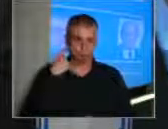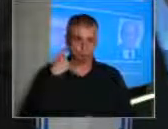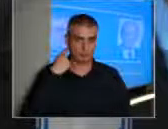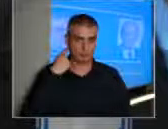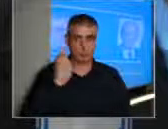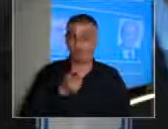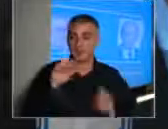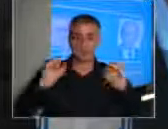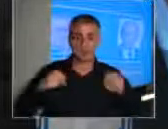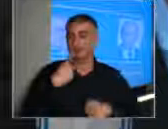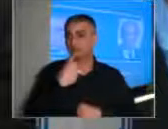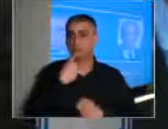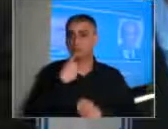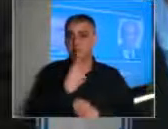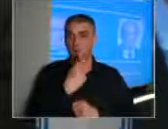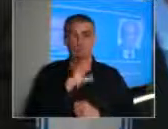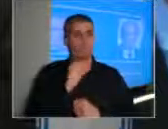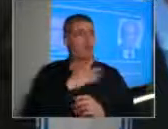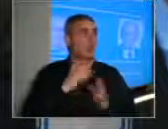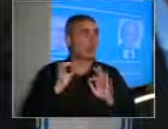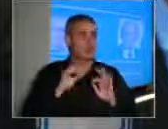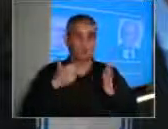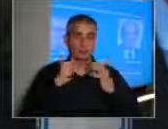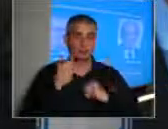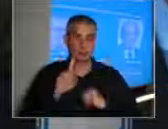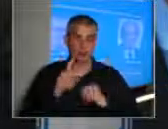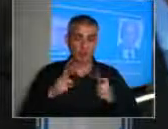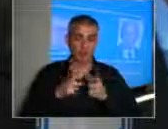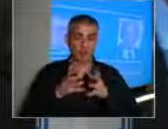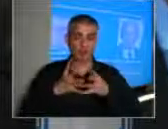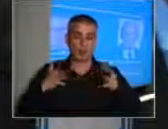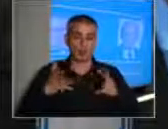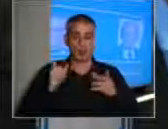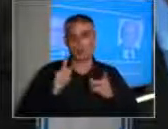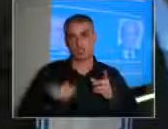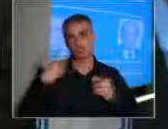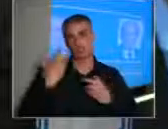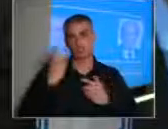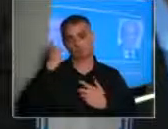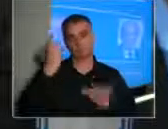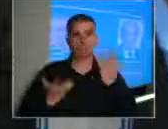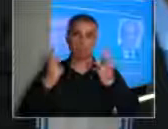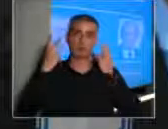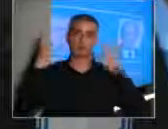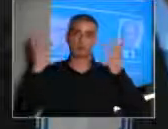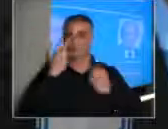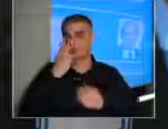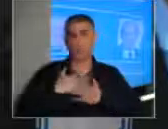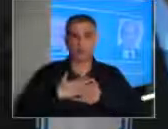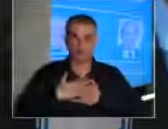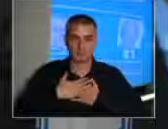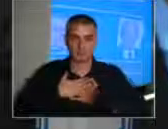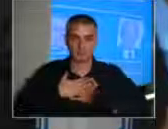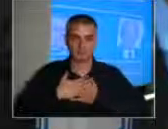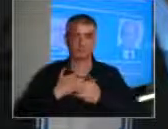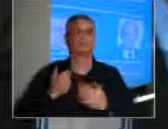ורואה, הנשיא בקולו אמר, אם אין לאף אחד 61, גודל המפלגה יכול להיות בהחלט שיקול מאוד משמעותי מבחינתי. עכשיו,